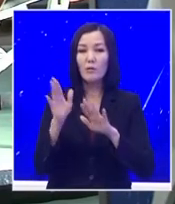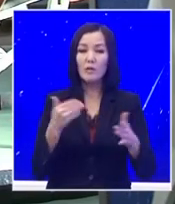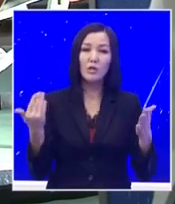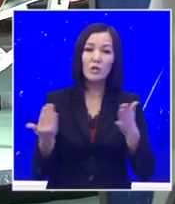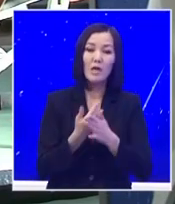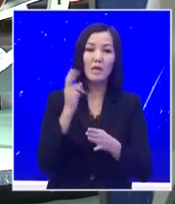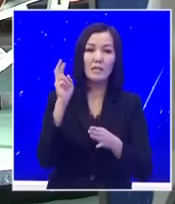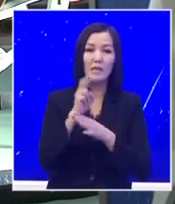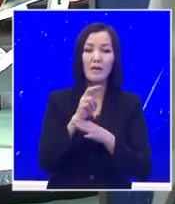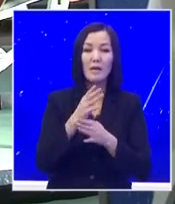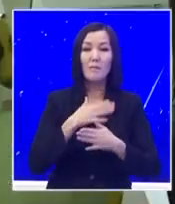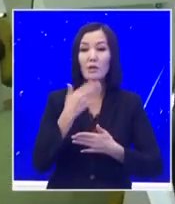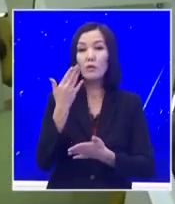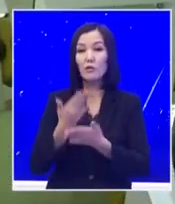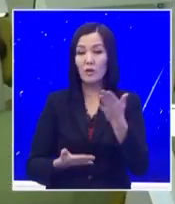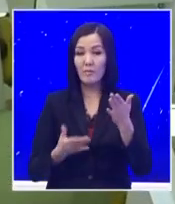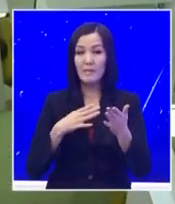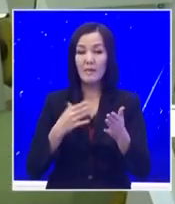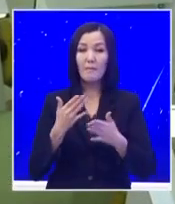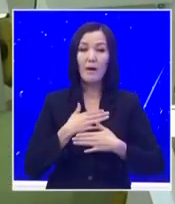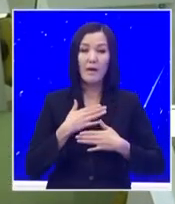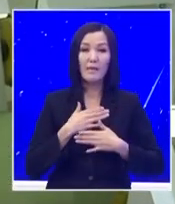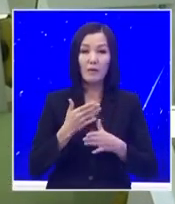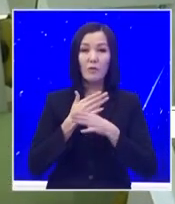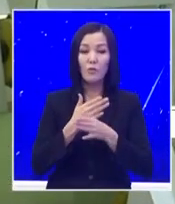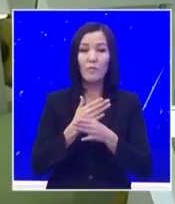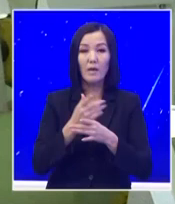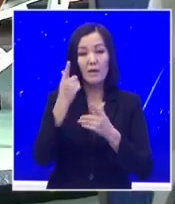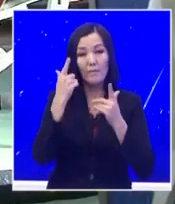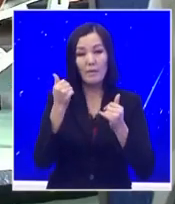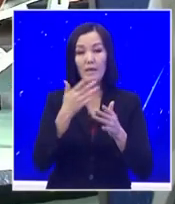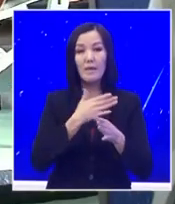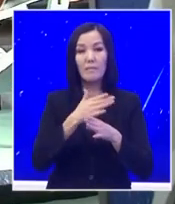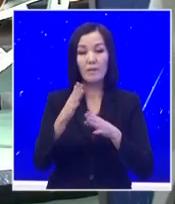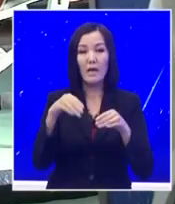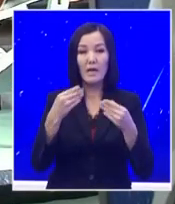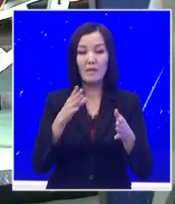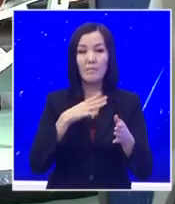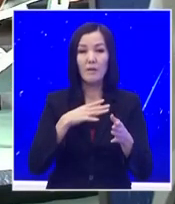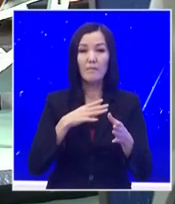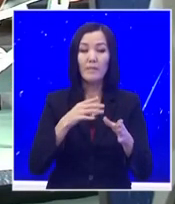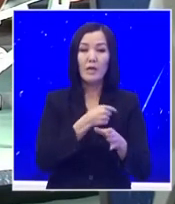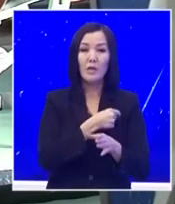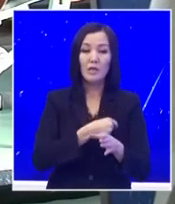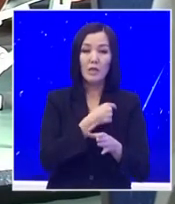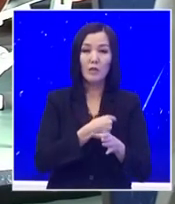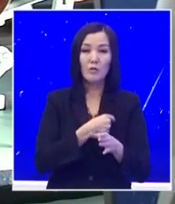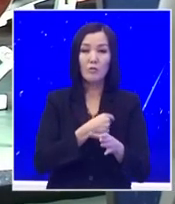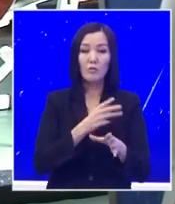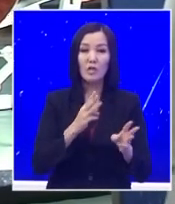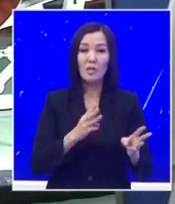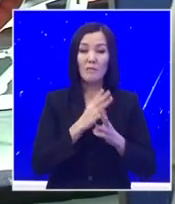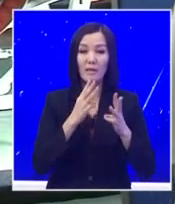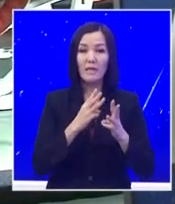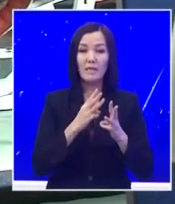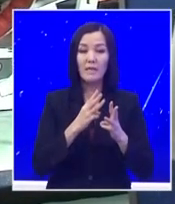жаңадан келушілер менен кеңес сұрай бастады. Маған оларға көмектесіп, білгеніммен бөліскенін айтын. Мені жаттықтырушы болуға шабыттандырған да